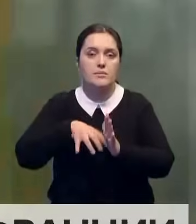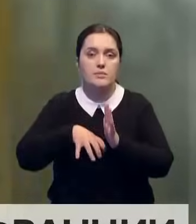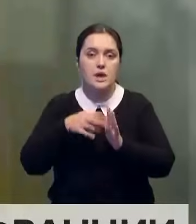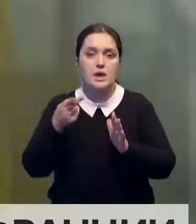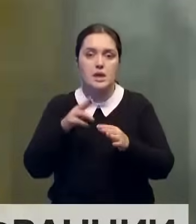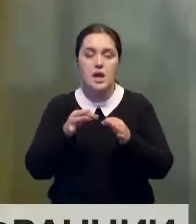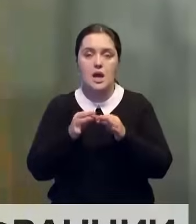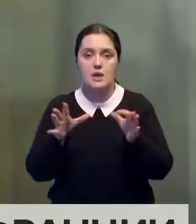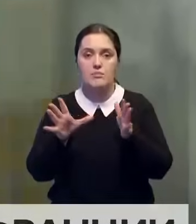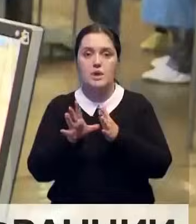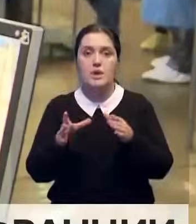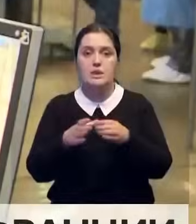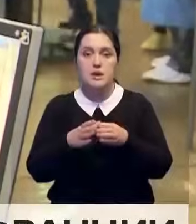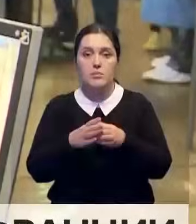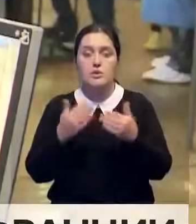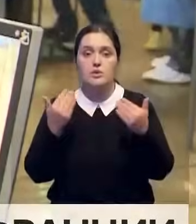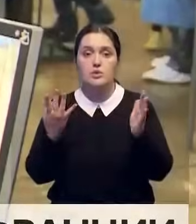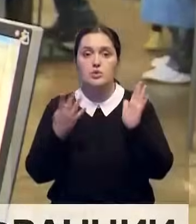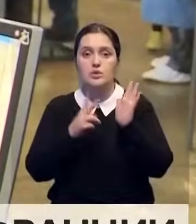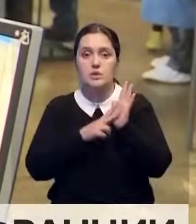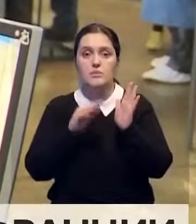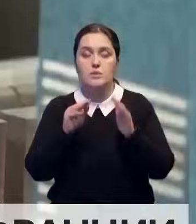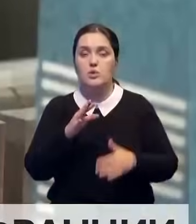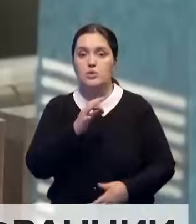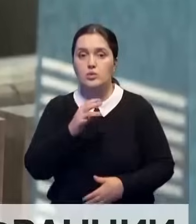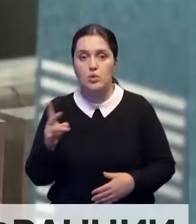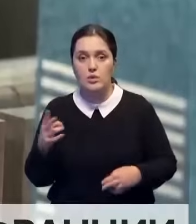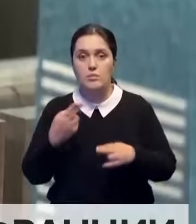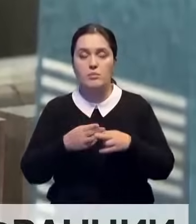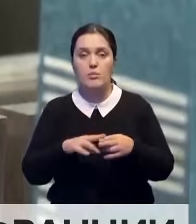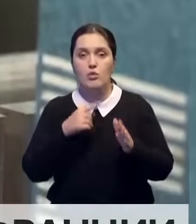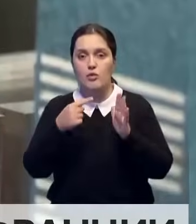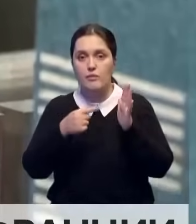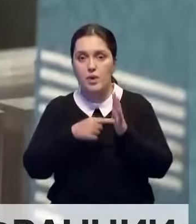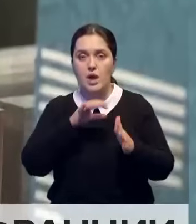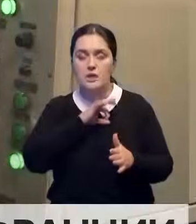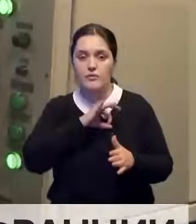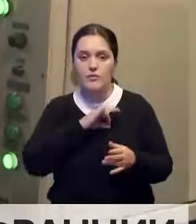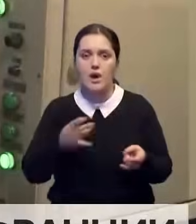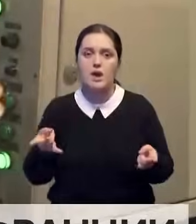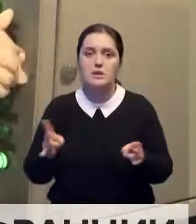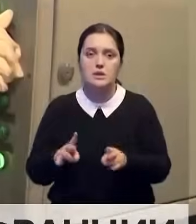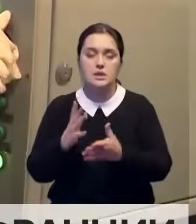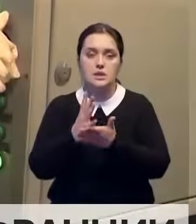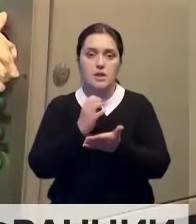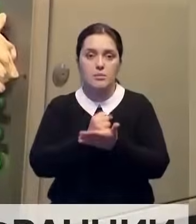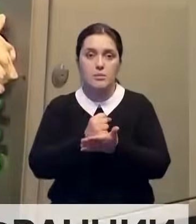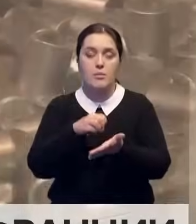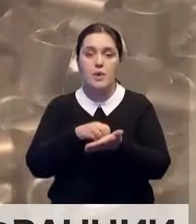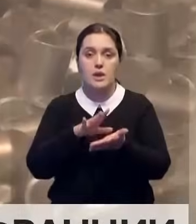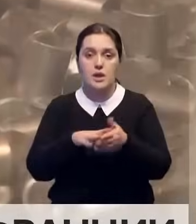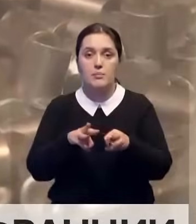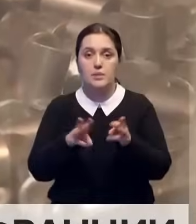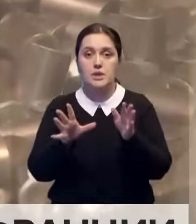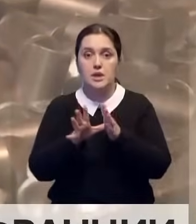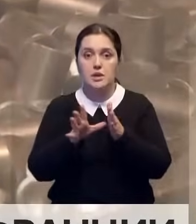атомных электростанций. На сегодня это 47 тысяч тонн. На повестке вопрос освоения остаточных запасов. По данным Минэнерго, их